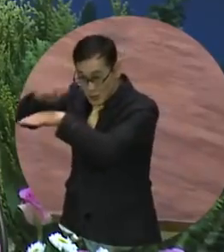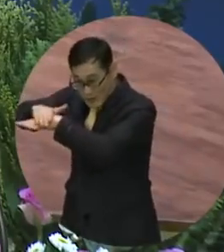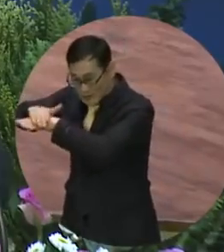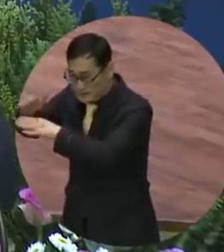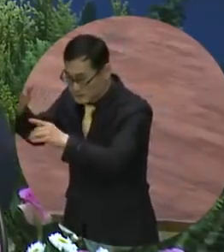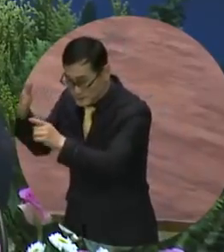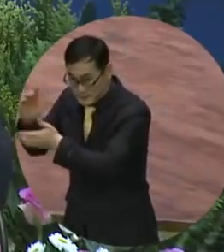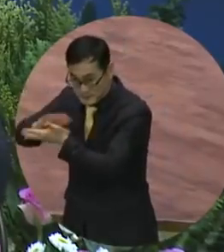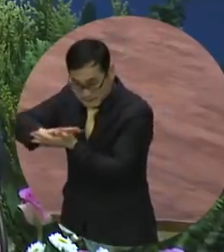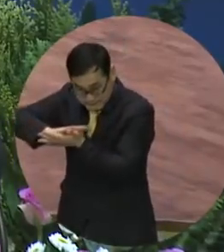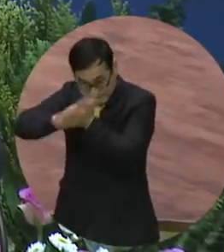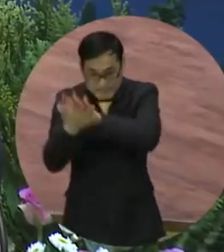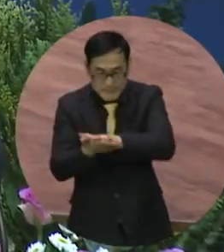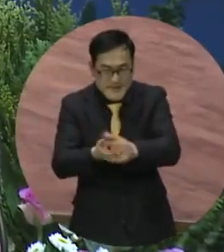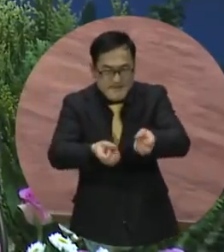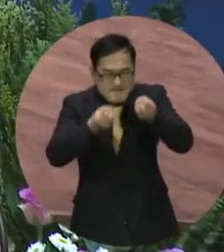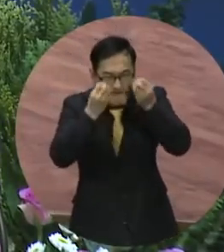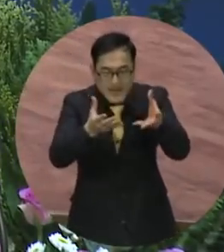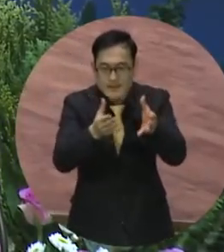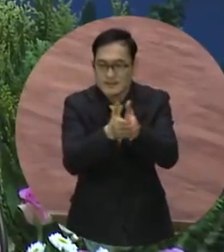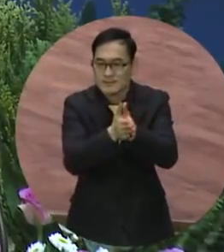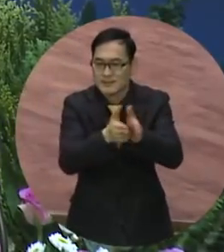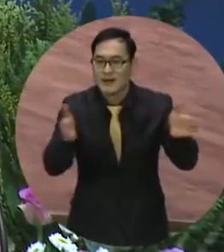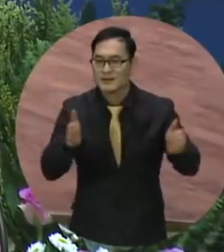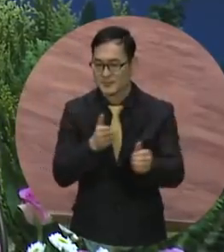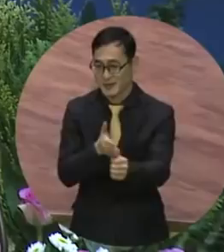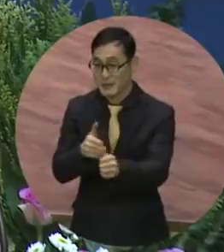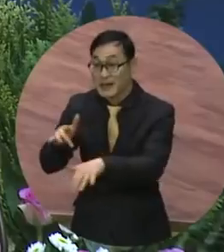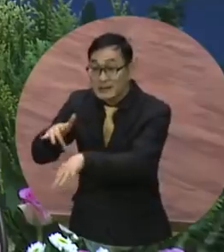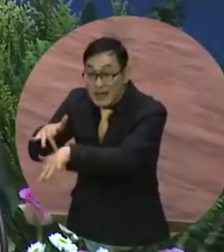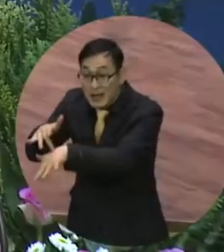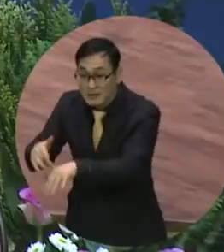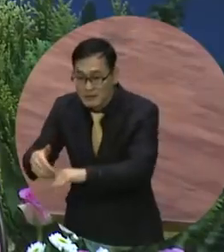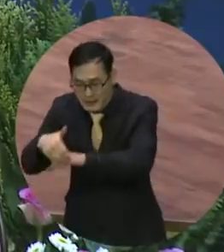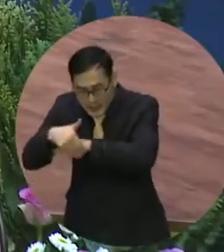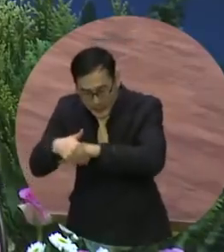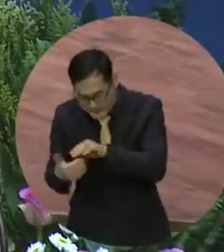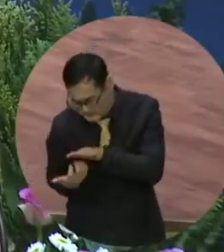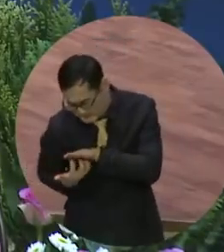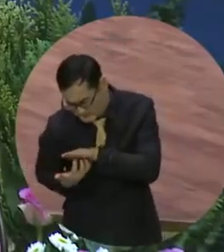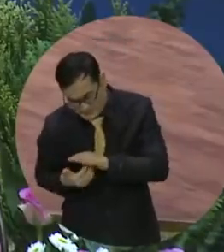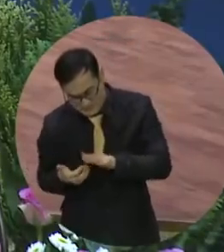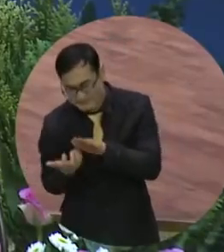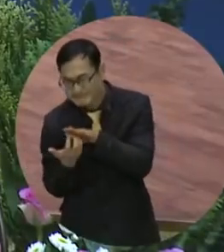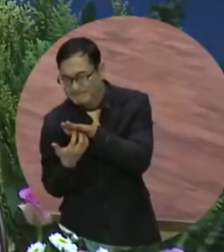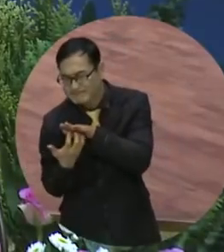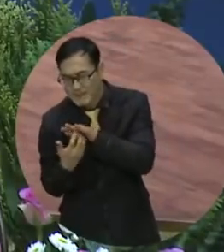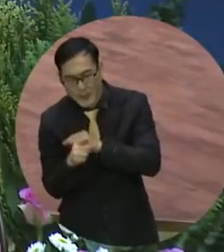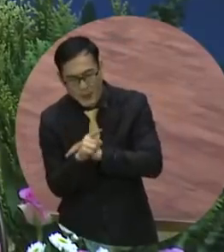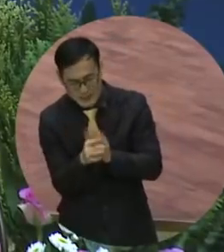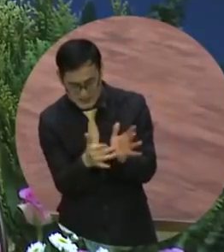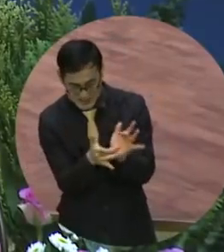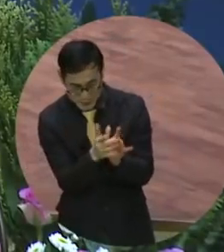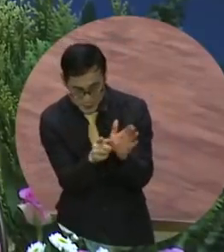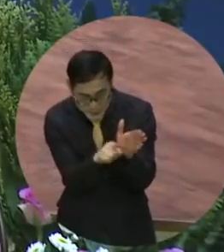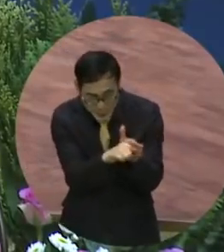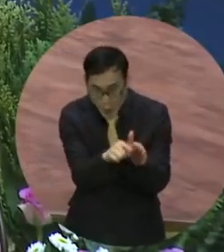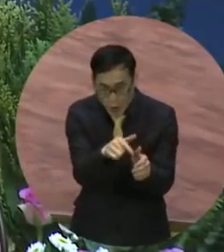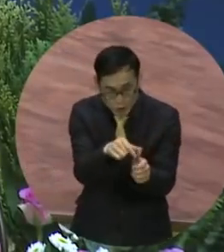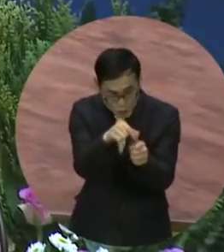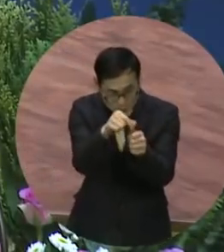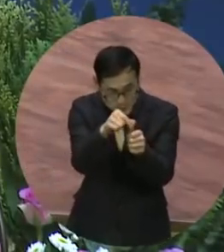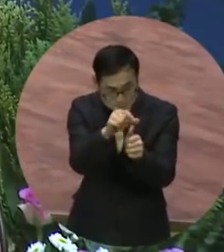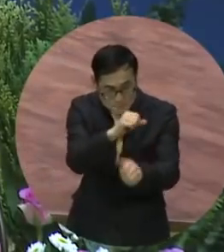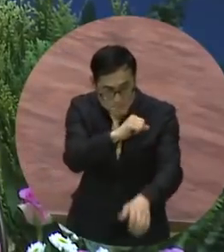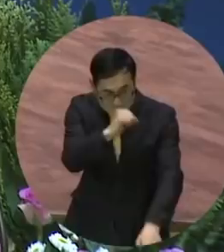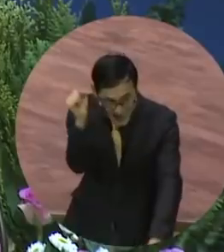확 바꾸시길 바랍니다. 본론에서 사단은요, 겸허한 전략을 짭니다. 예수를 믿고 구원은